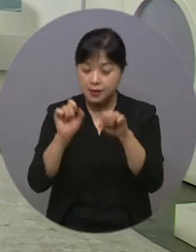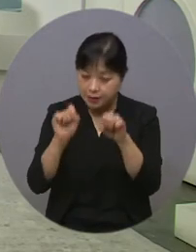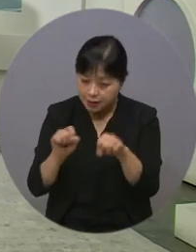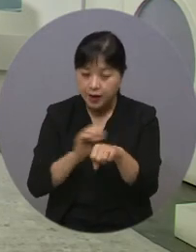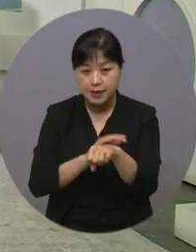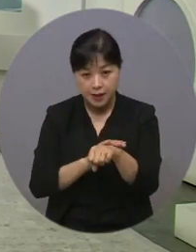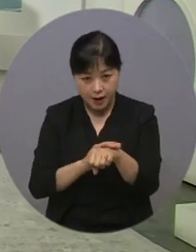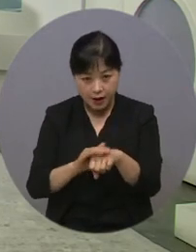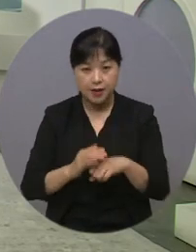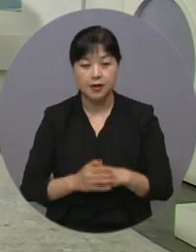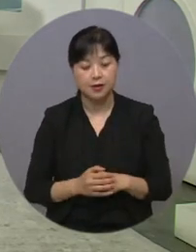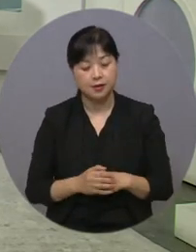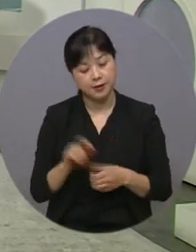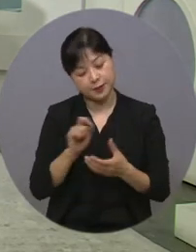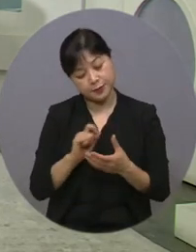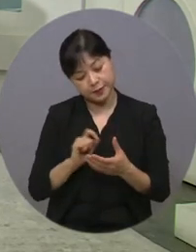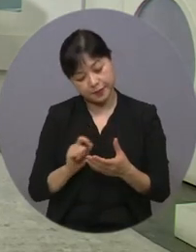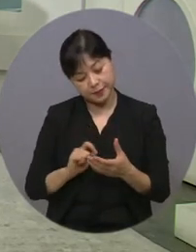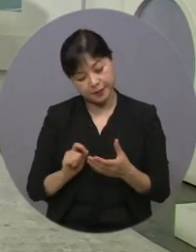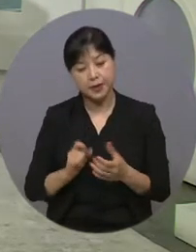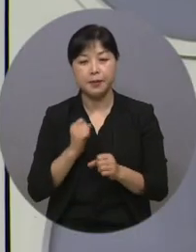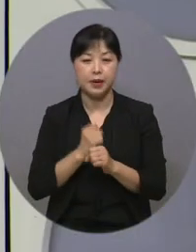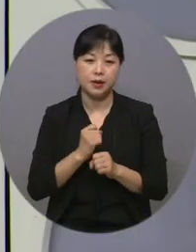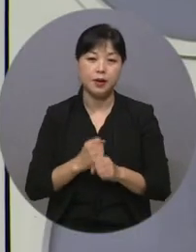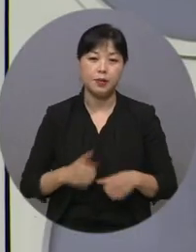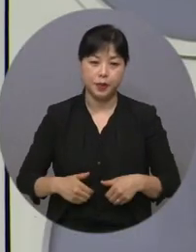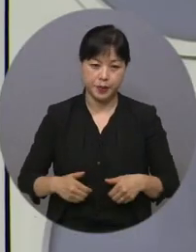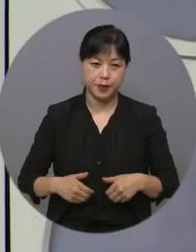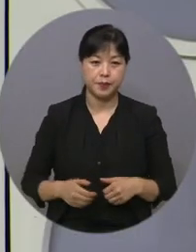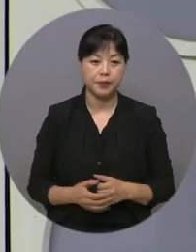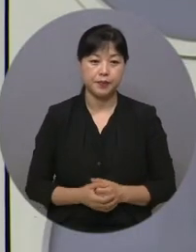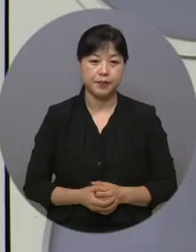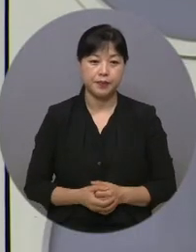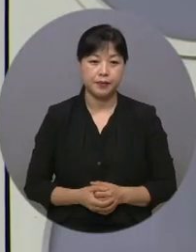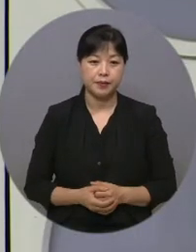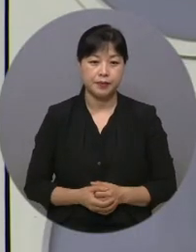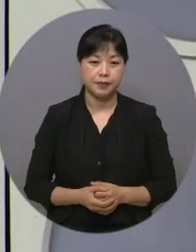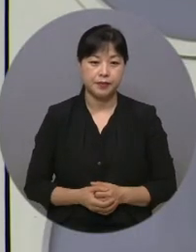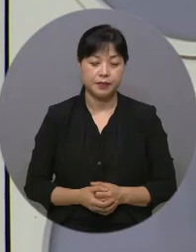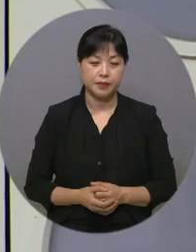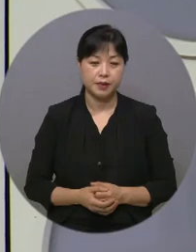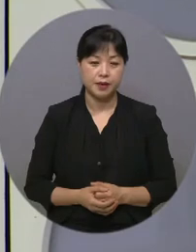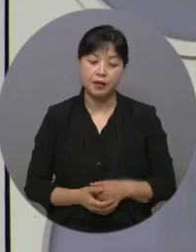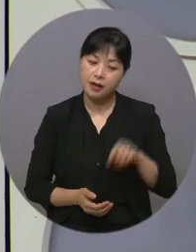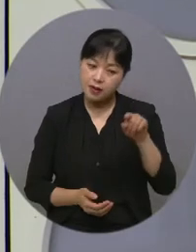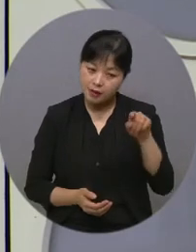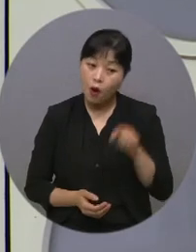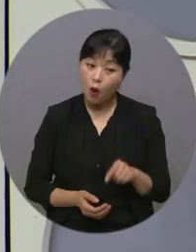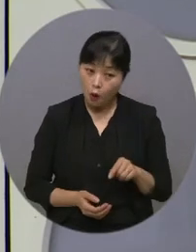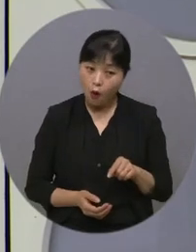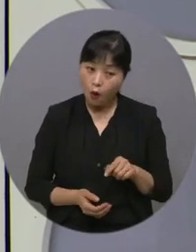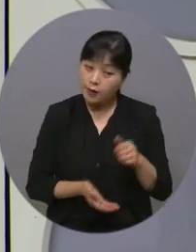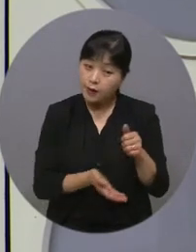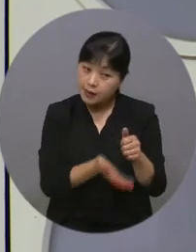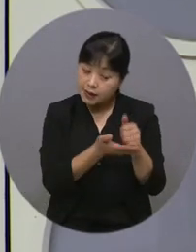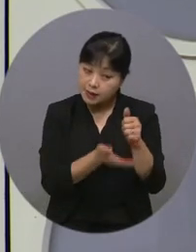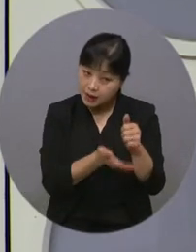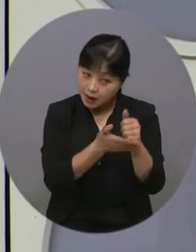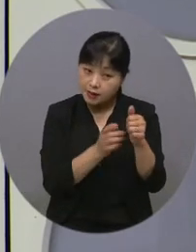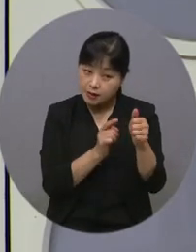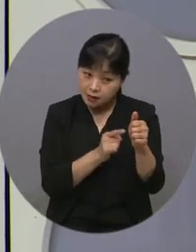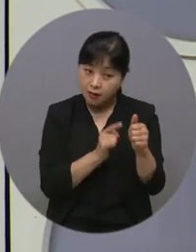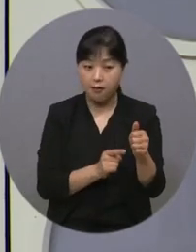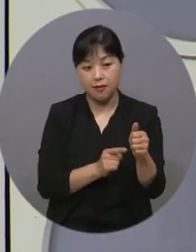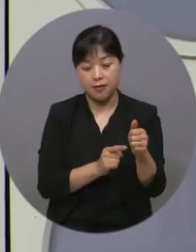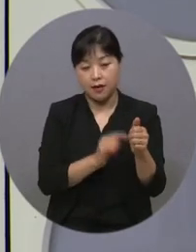잘한다든지 그런 기록지를 만들으셔야 돼요. 그래서 어느 타임에 이거를 아이한테 발사할 건지 그렇게